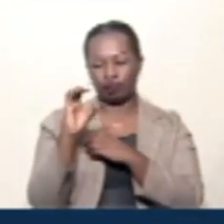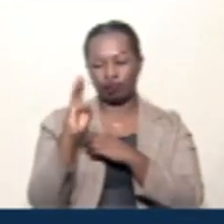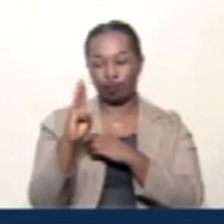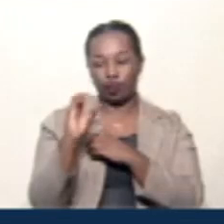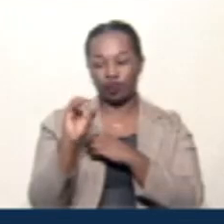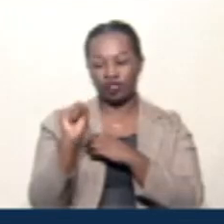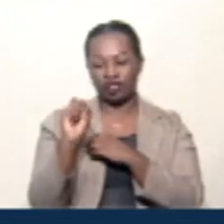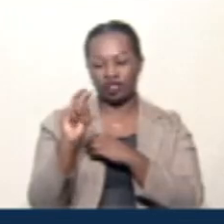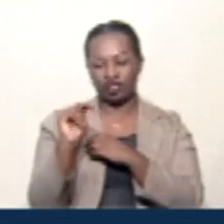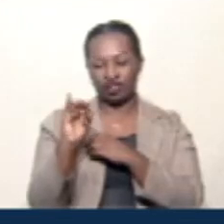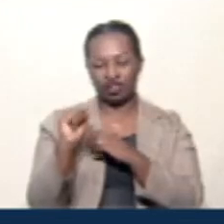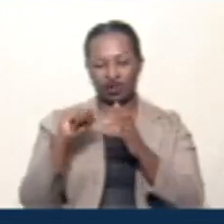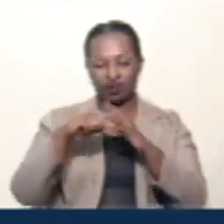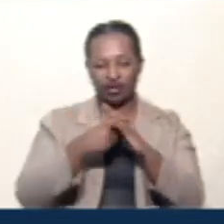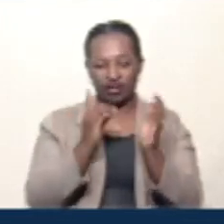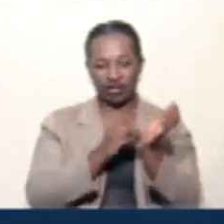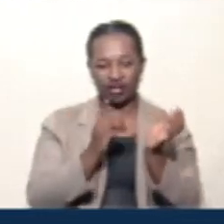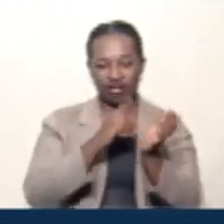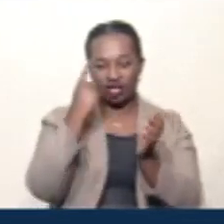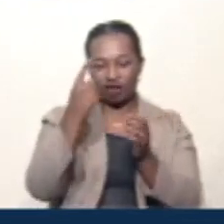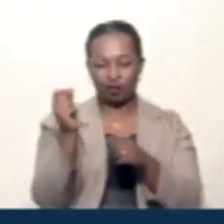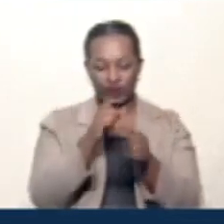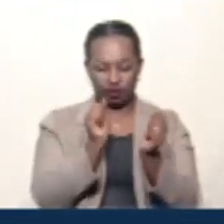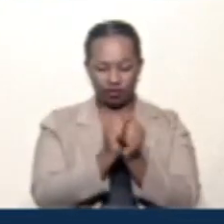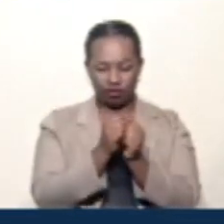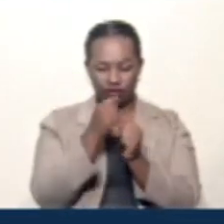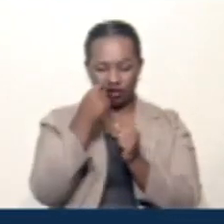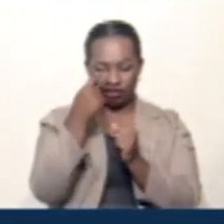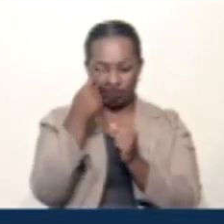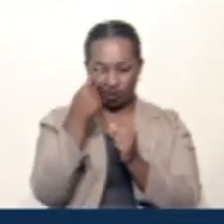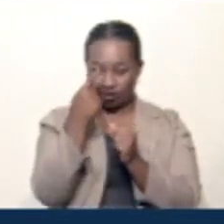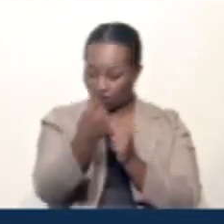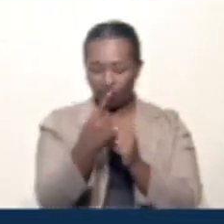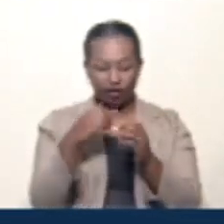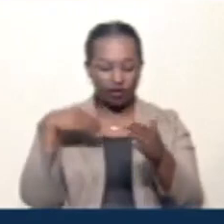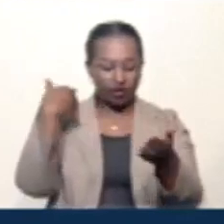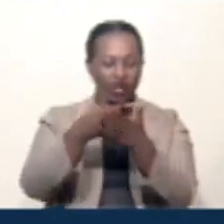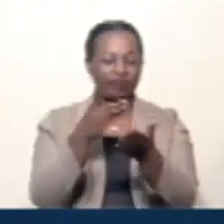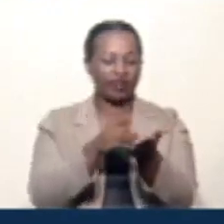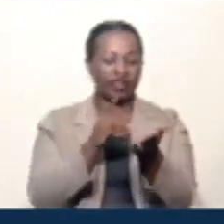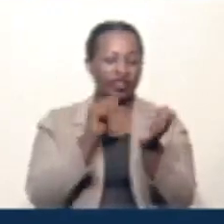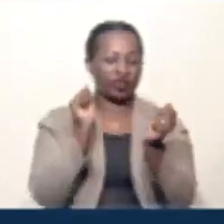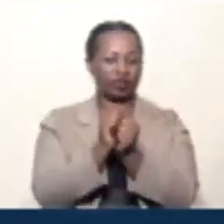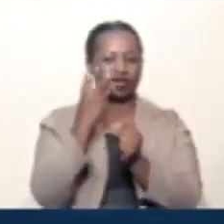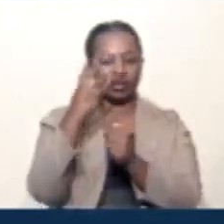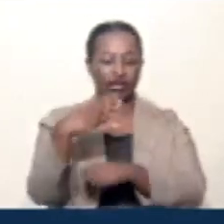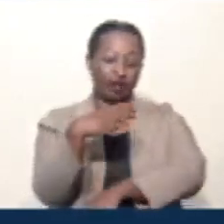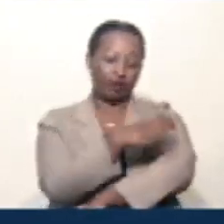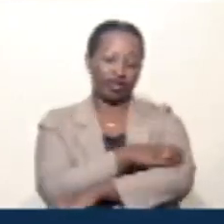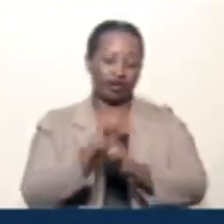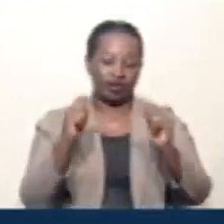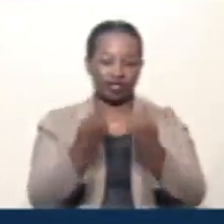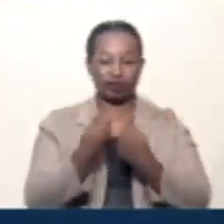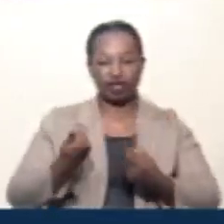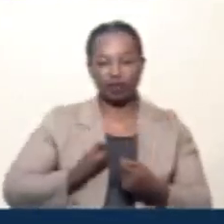ugushyingo kugera ku itariki 14 ku kwezi gutaha kwa 2022 no kuvuga uyu mwaka kapiteni ikipe y'abakobwa